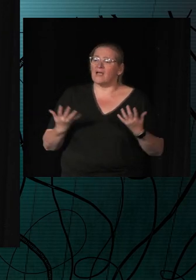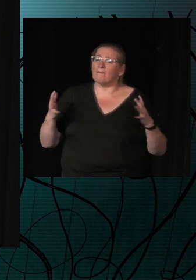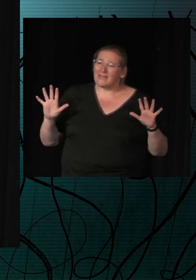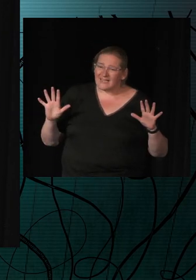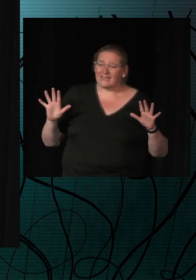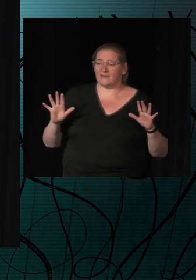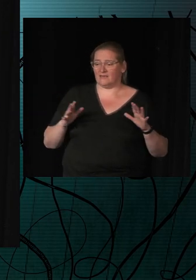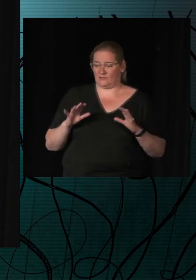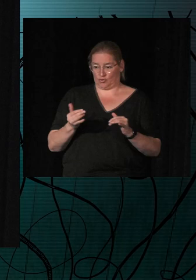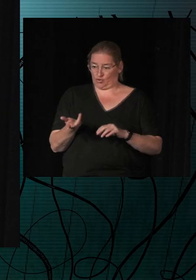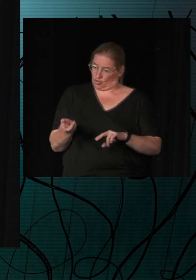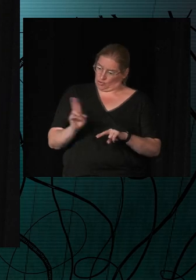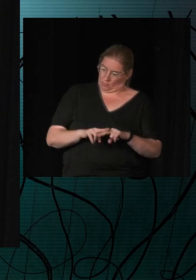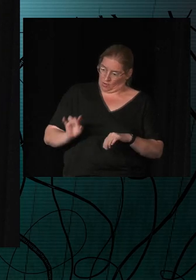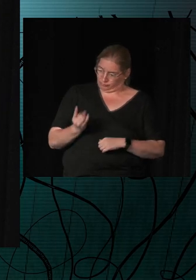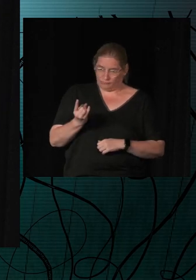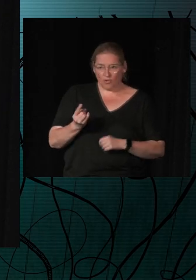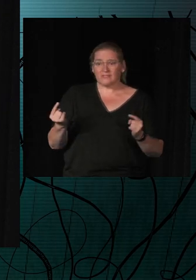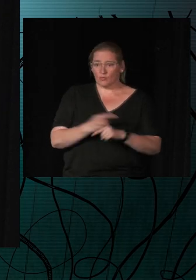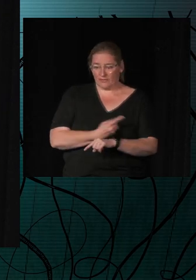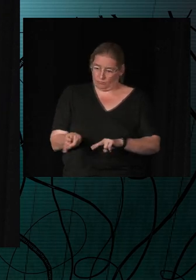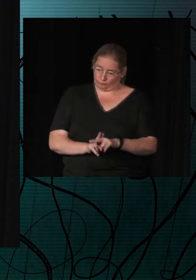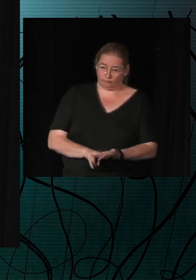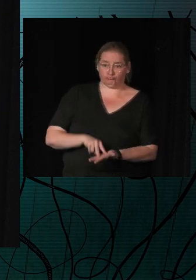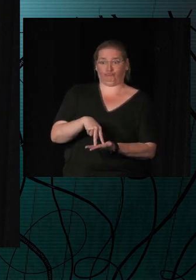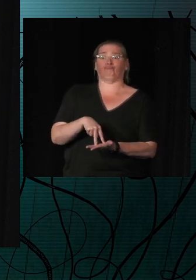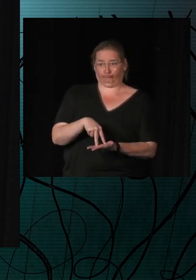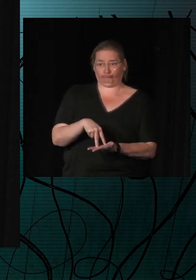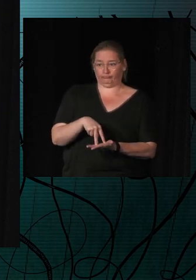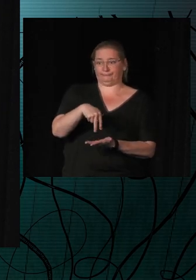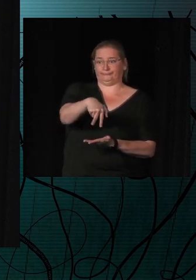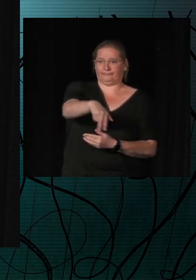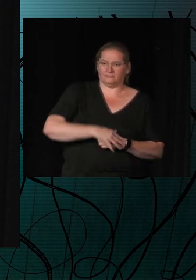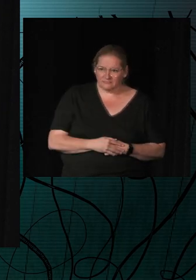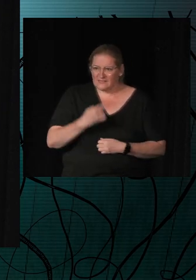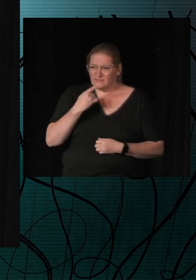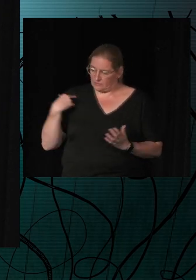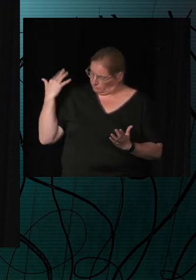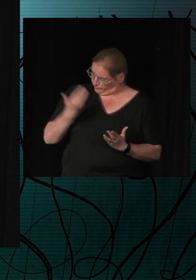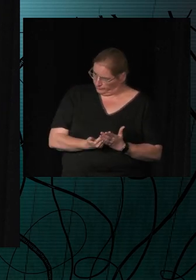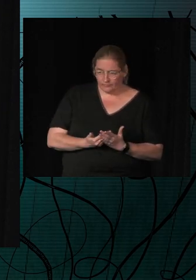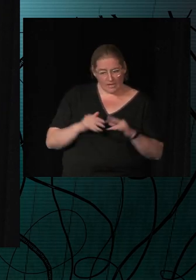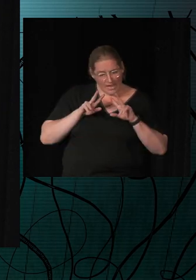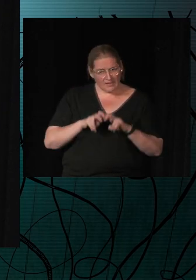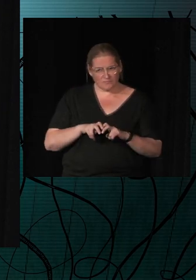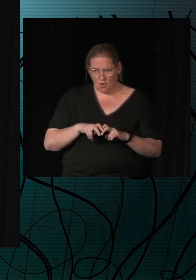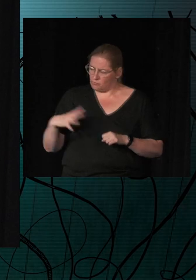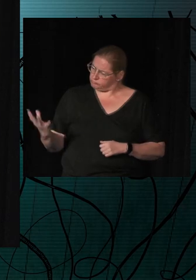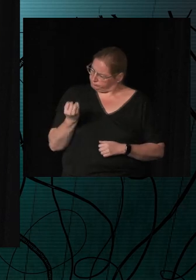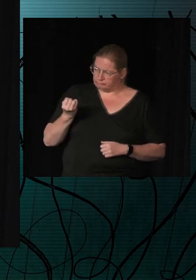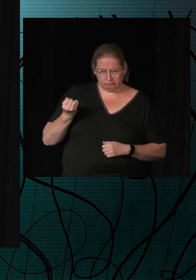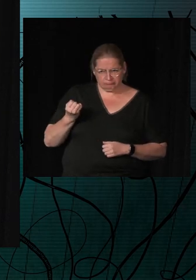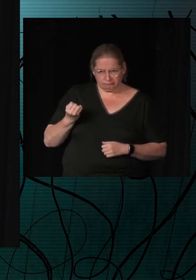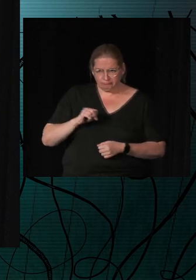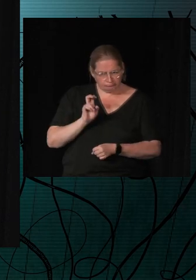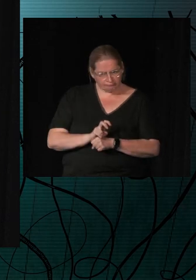définitif mais au contraire nous même si elle nous fait recommencer plutôt on ne perd pas tout ce qu'on a exploré en fait c'est comme si le jeu continuait juste il nous remet